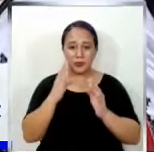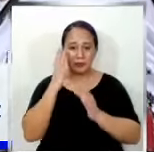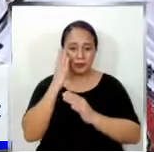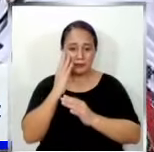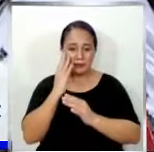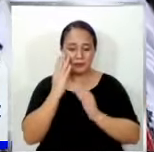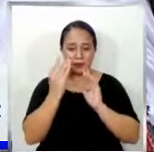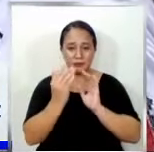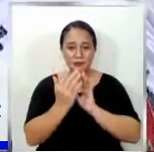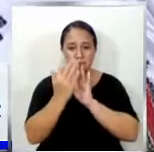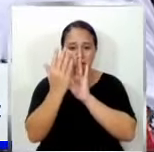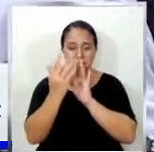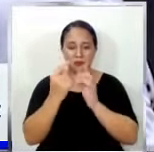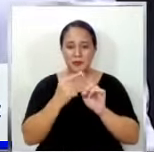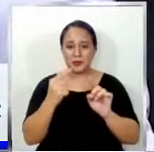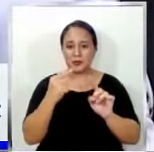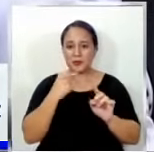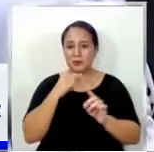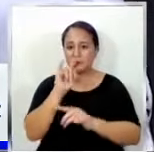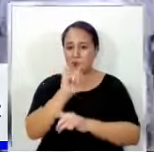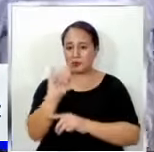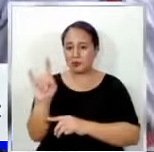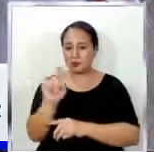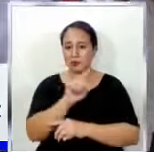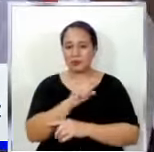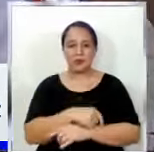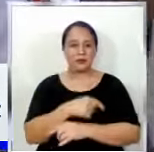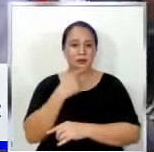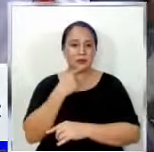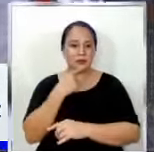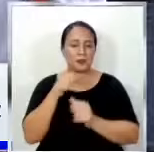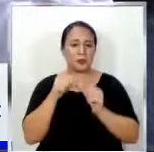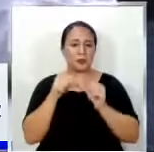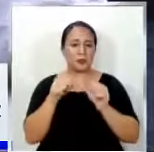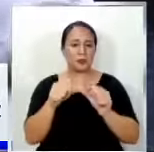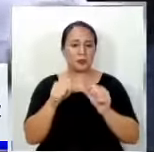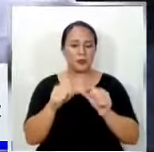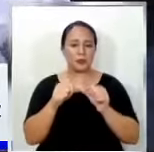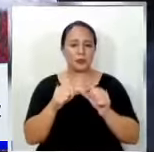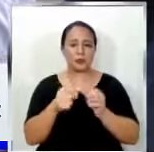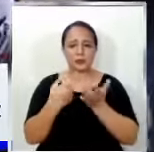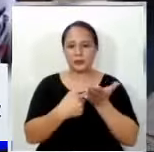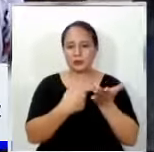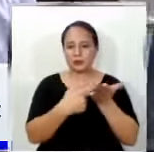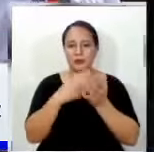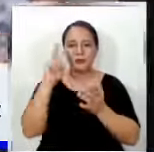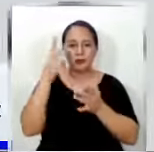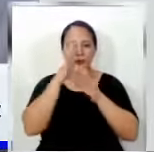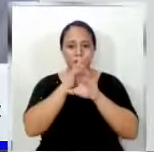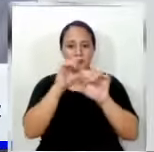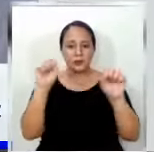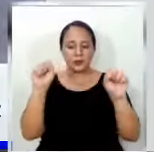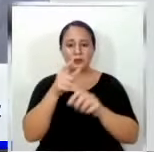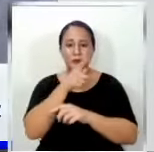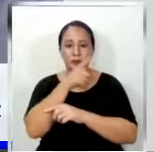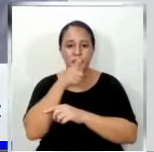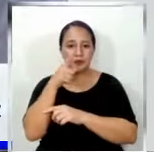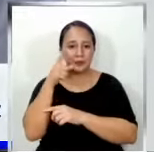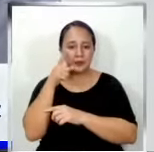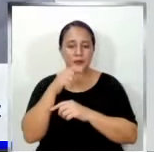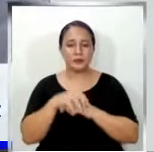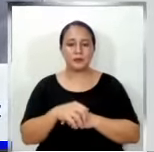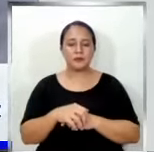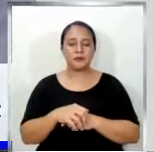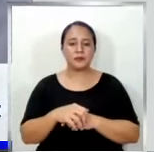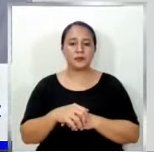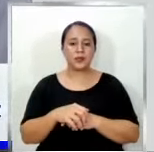Sa panayam ng media, sinabi ni Moreno na itutuloy niya ang pakikipag-usap kay Vice President Lenny Robredo. Pero sabi niya, hindi